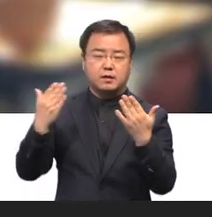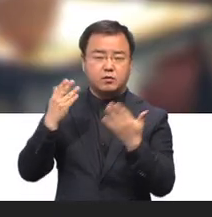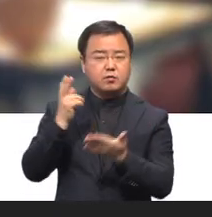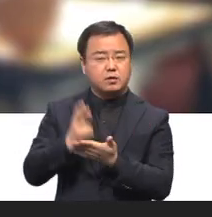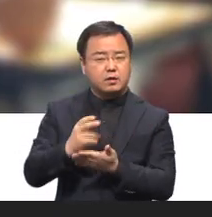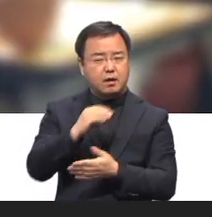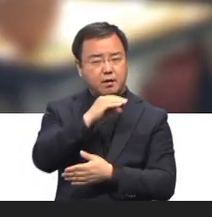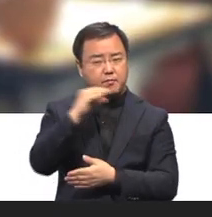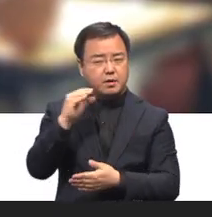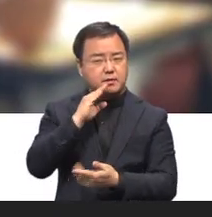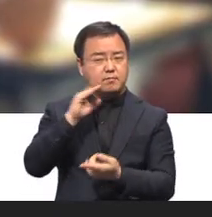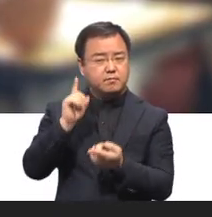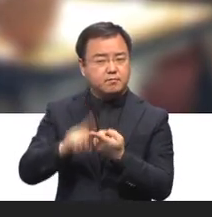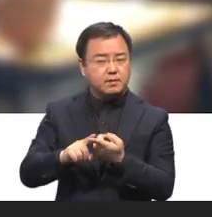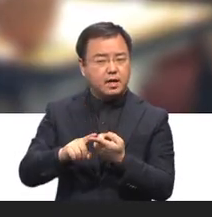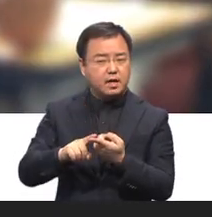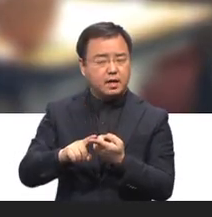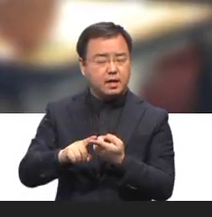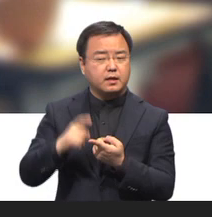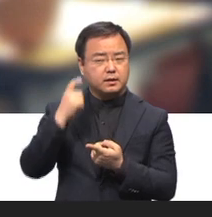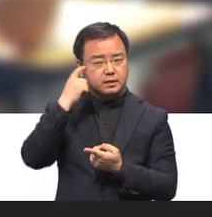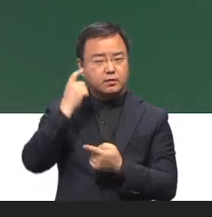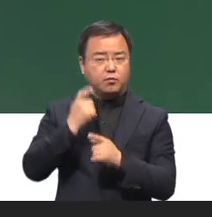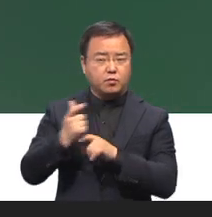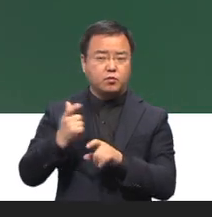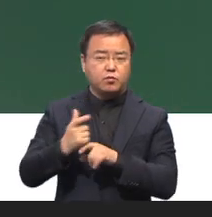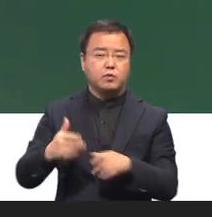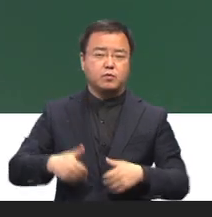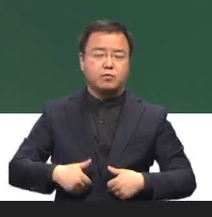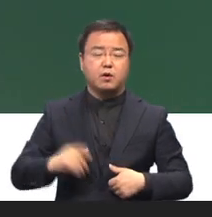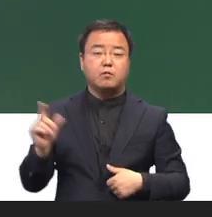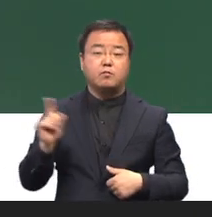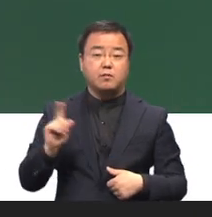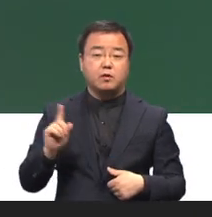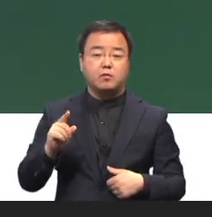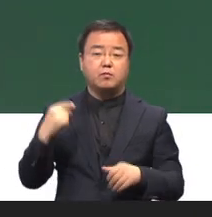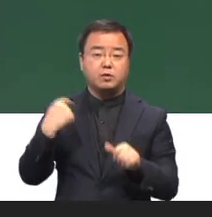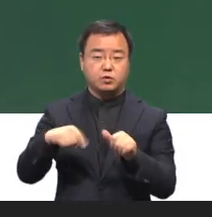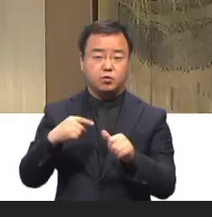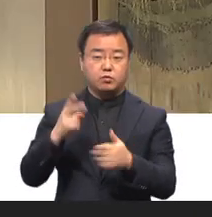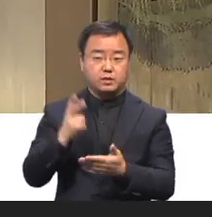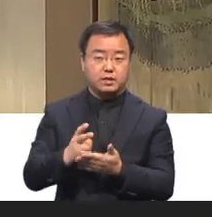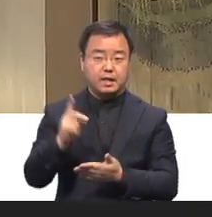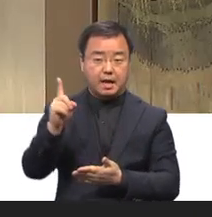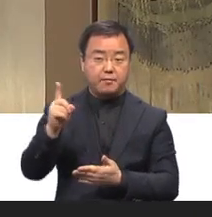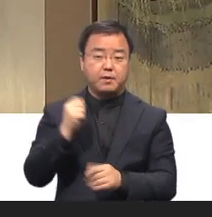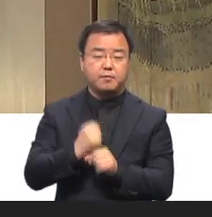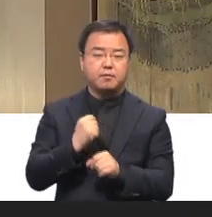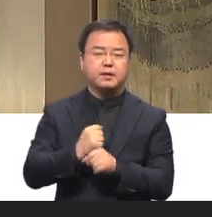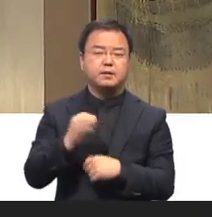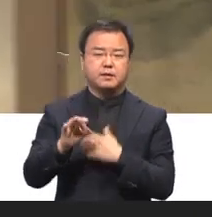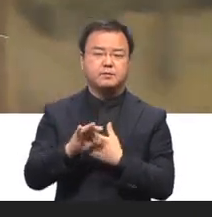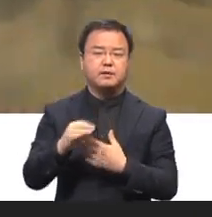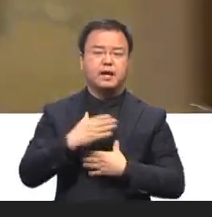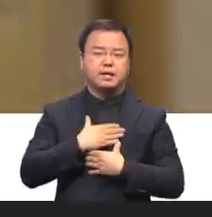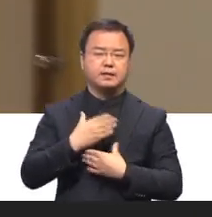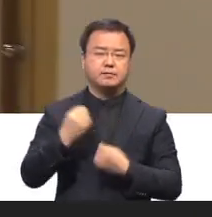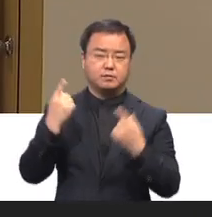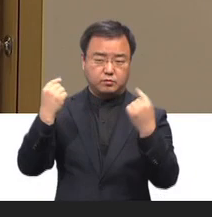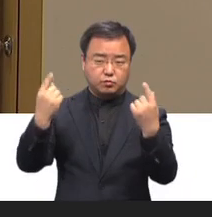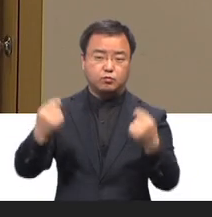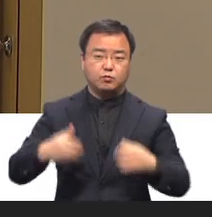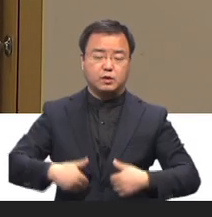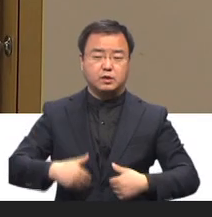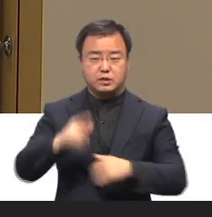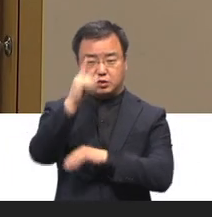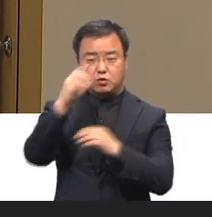건전한 것인지 생각해 볼 필요가 있고요. 무엇보다 교육 제도는 한번 생기면 안정적으로 갈 필요가 있습니다. 정부가